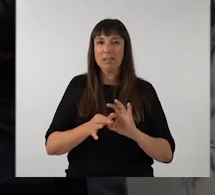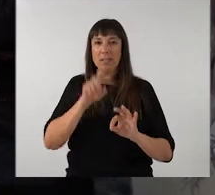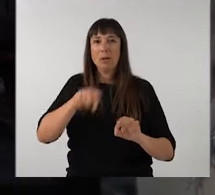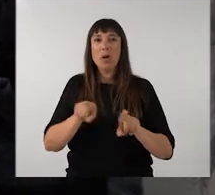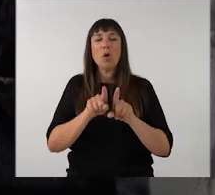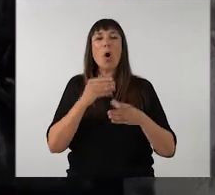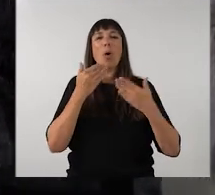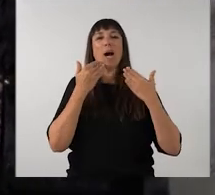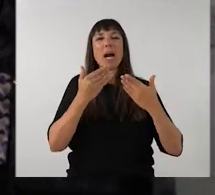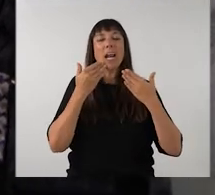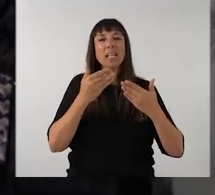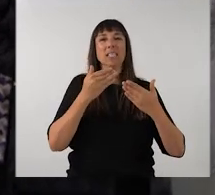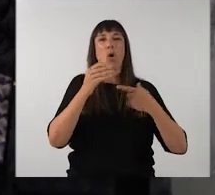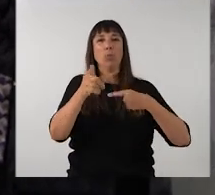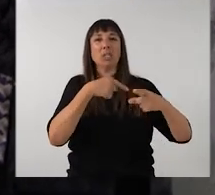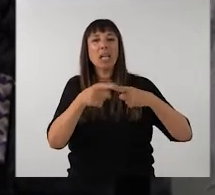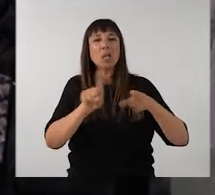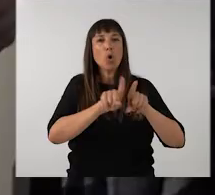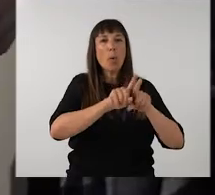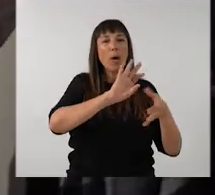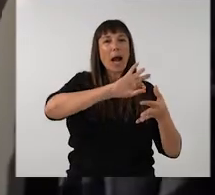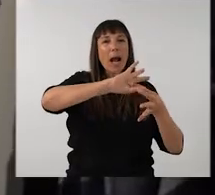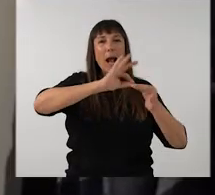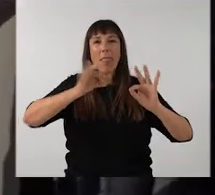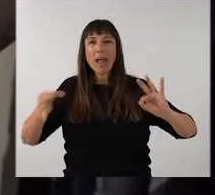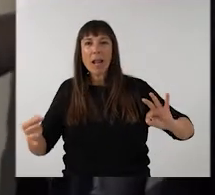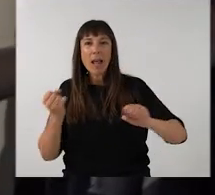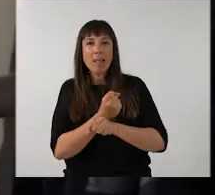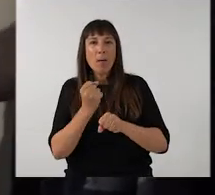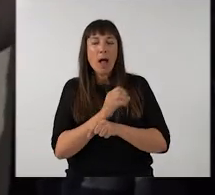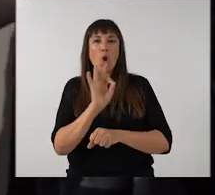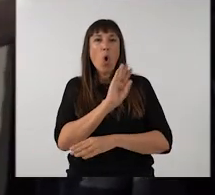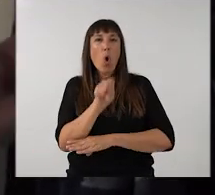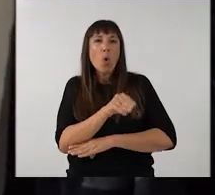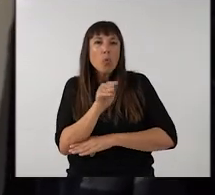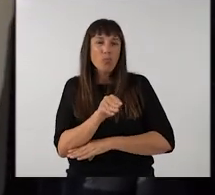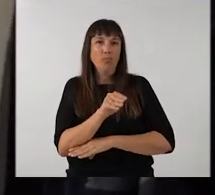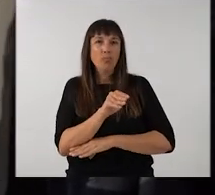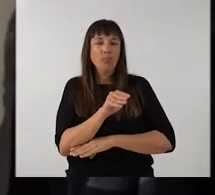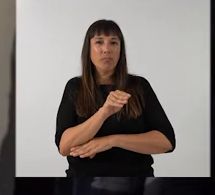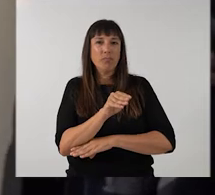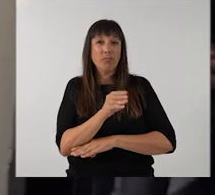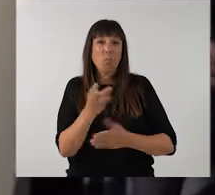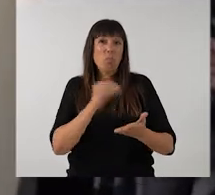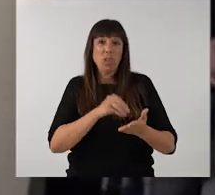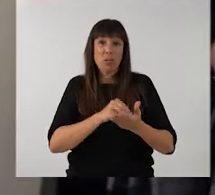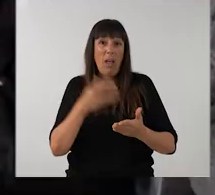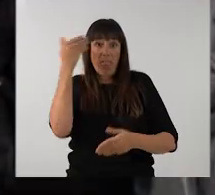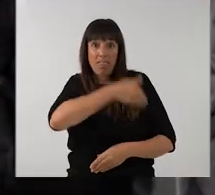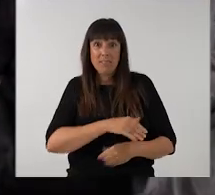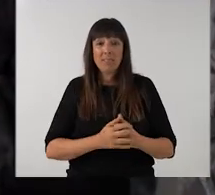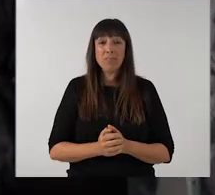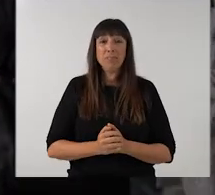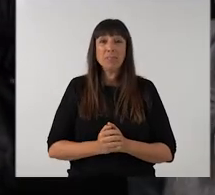tots relacionats, no? I a través dels objectes hi ha una cadena de treballs i de cures de les quals moltes vegades no en som